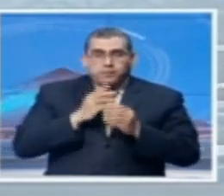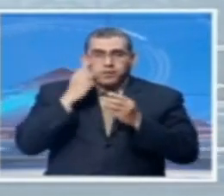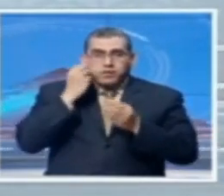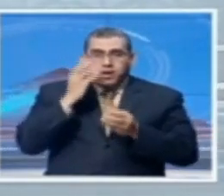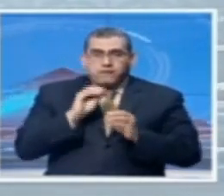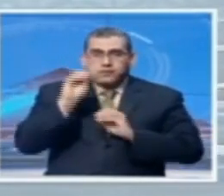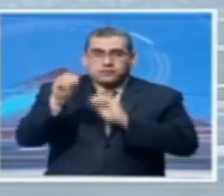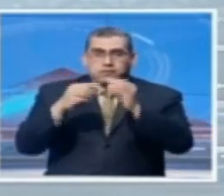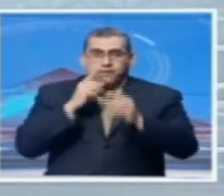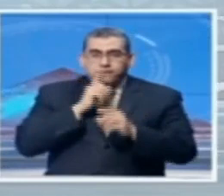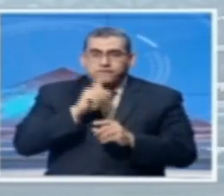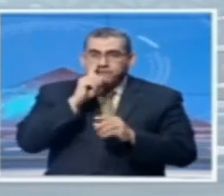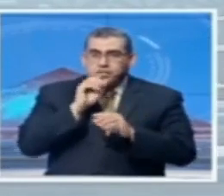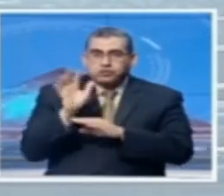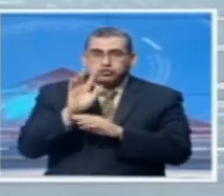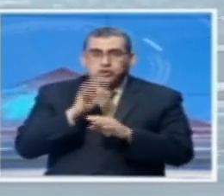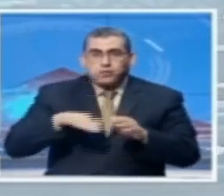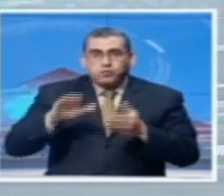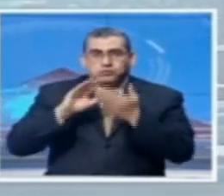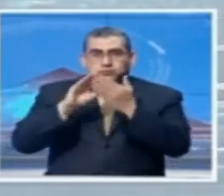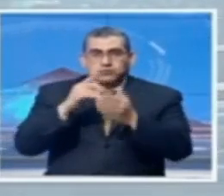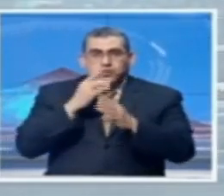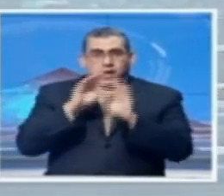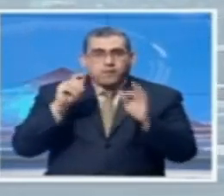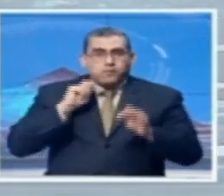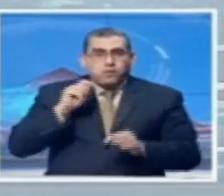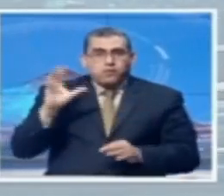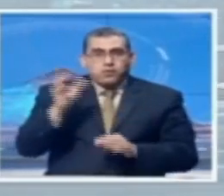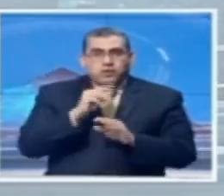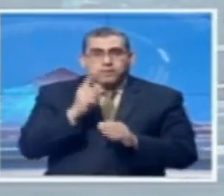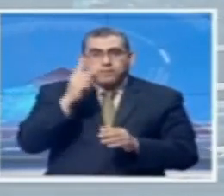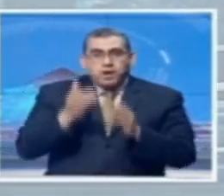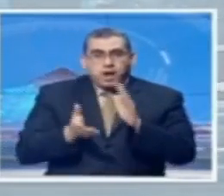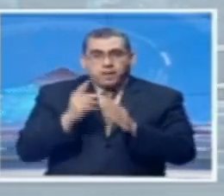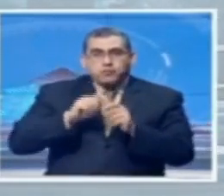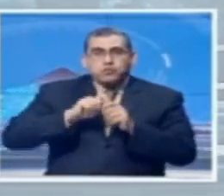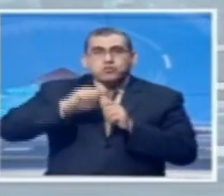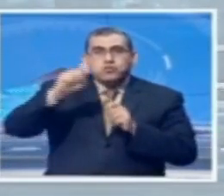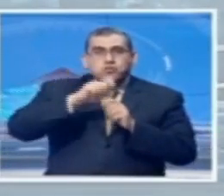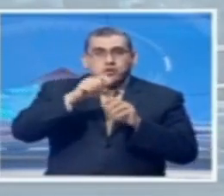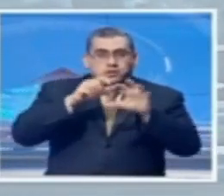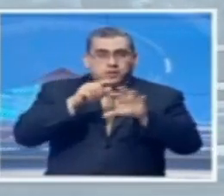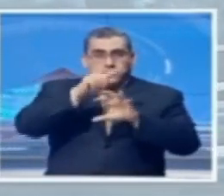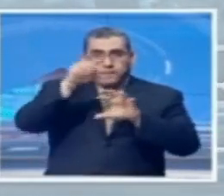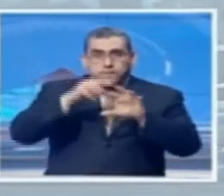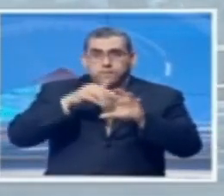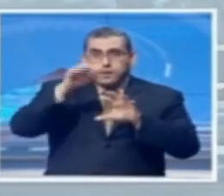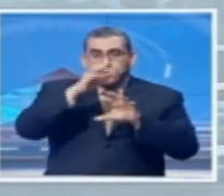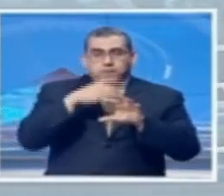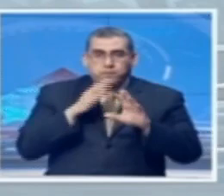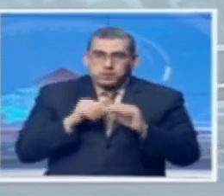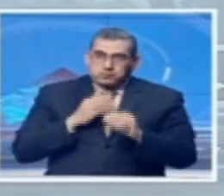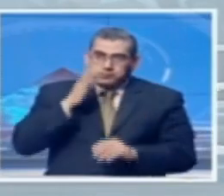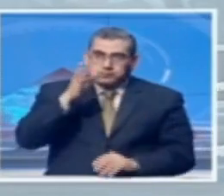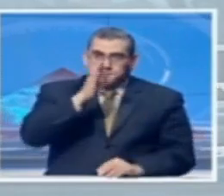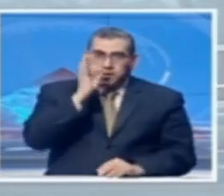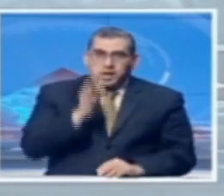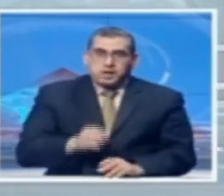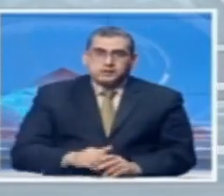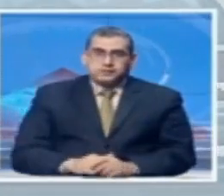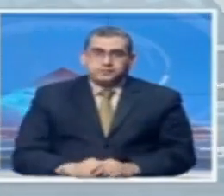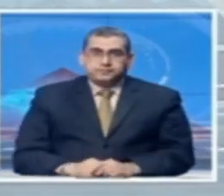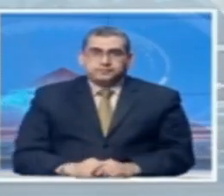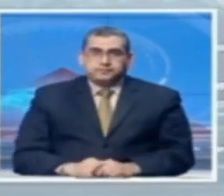الثقافية والفنية للجمهور في جميع المحافظات، لا سيما في المناطق الحدودية والنائية.